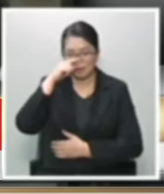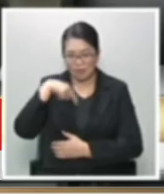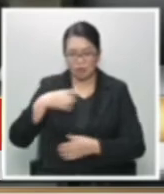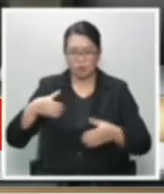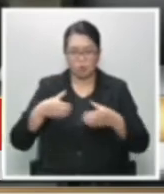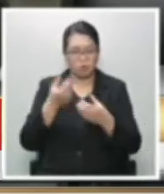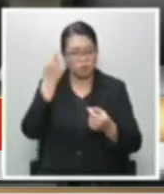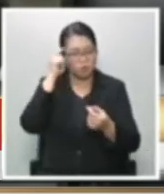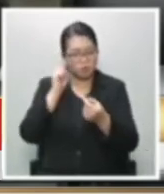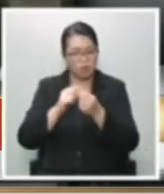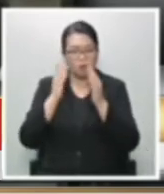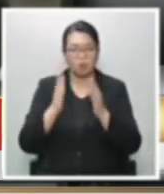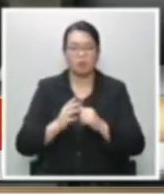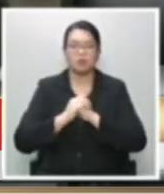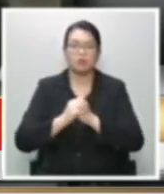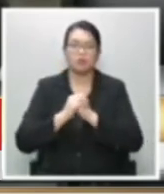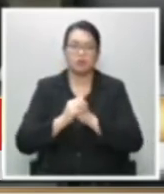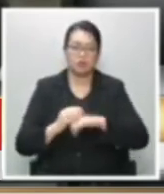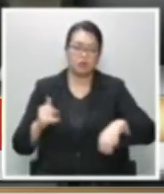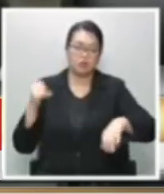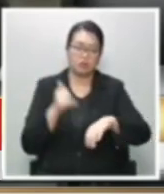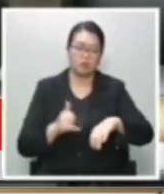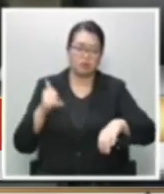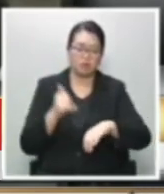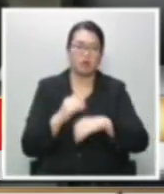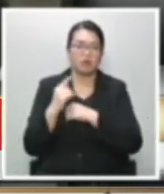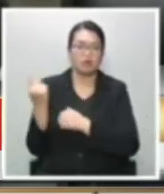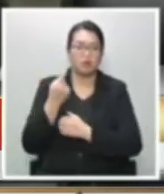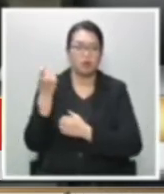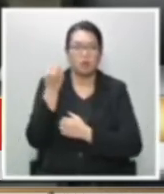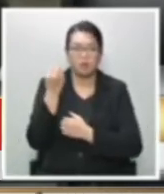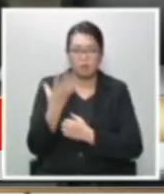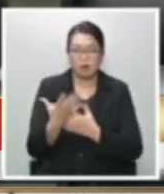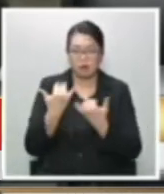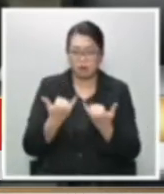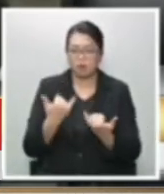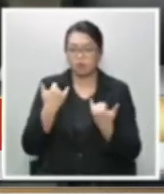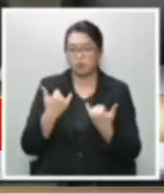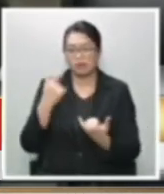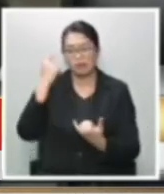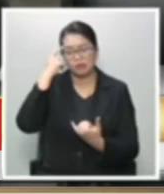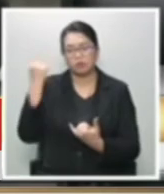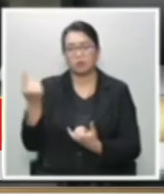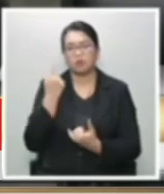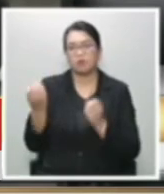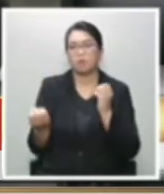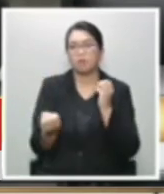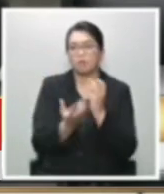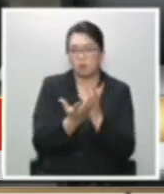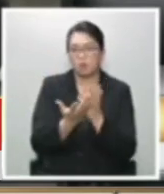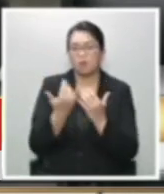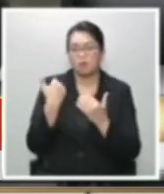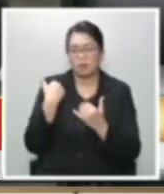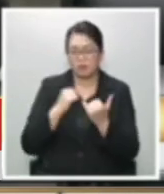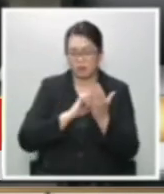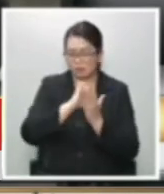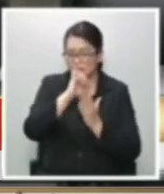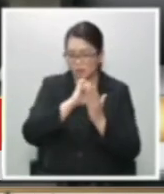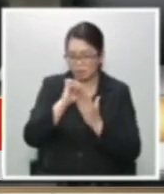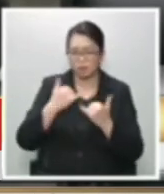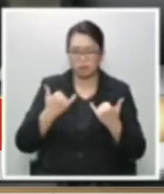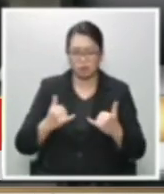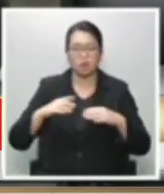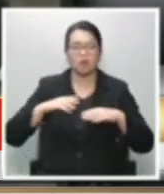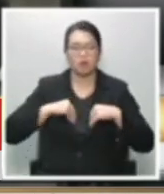หมายปลายทางยอดนิยมของนักท่องเที่ยวจีนดิฉันในฐานะสมาชิกสภาผู้แทนราษฎรจังหวัดเชียงใหม่รับทราบเป็นอย่าง